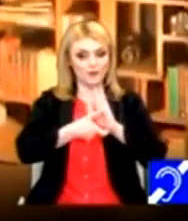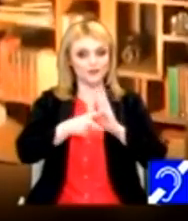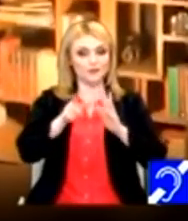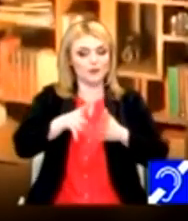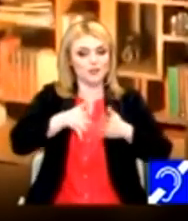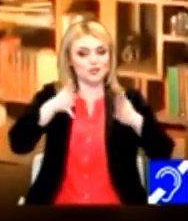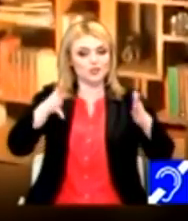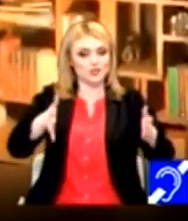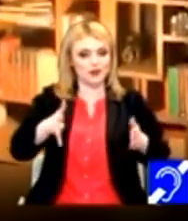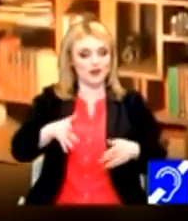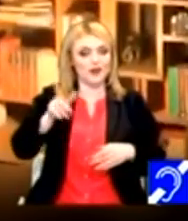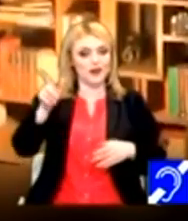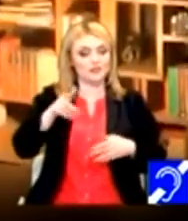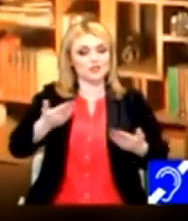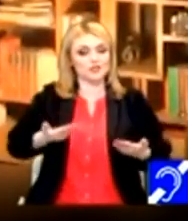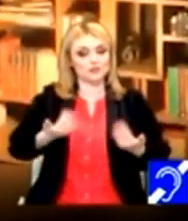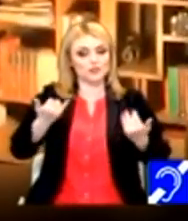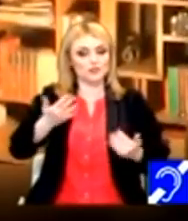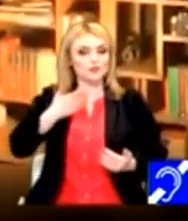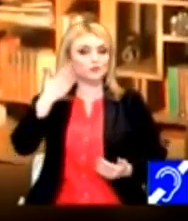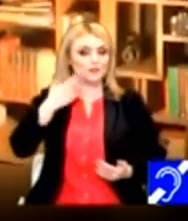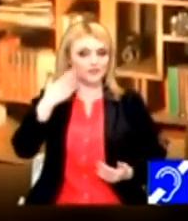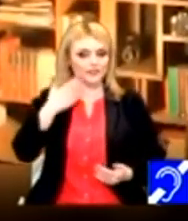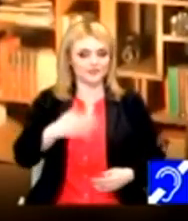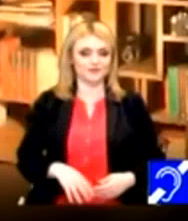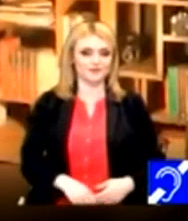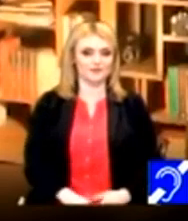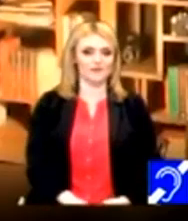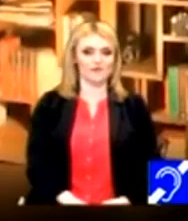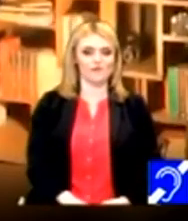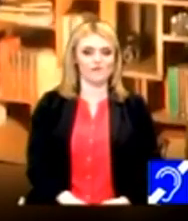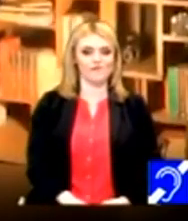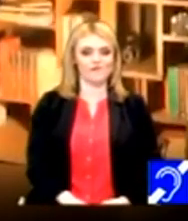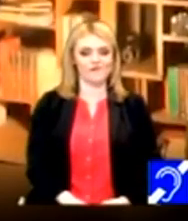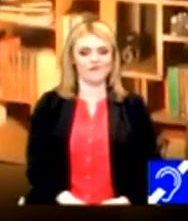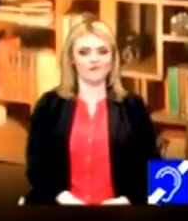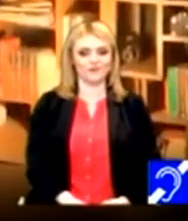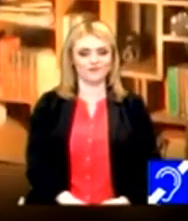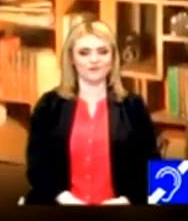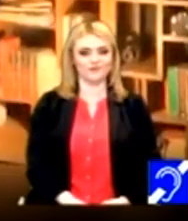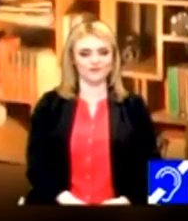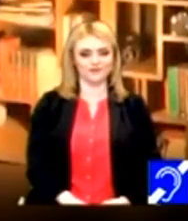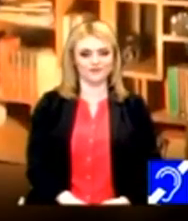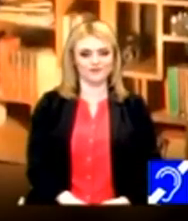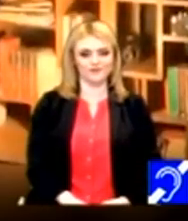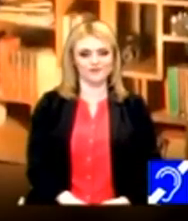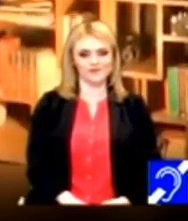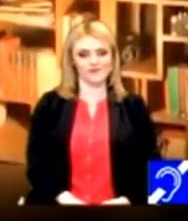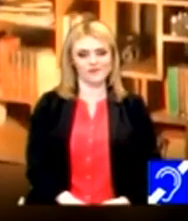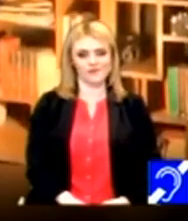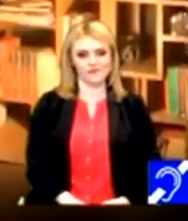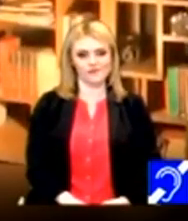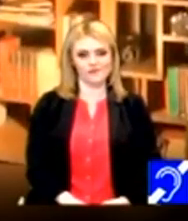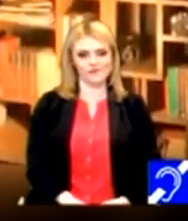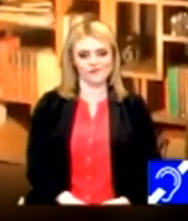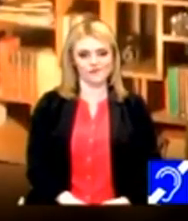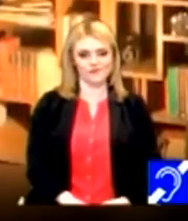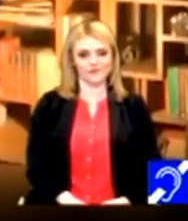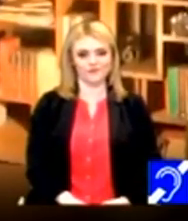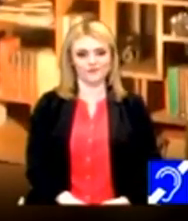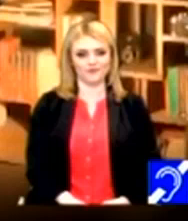Urgentă. Specialiștii de acolo spun că ar mai fi nevoie de câteva. Deja de 3 zile această boxă este în cadrul secției